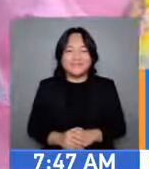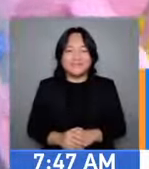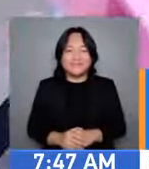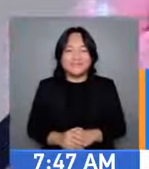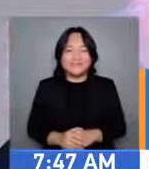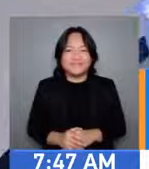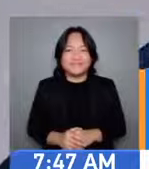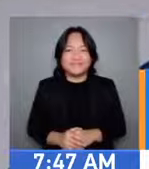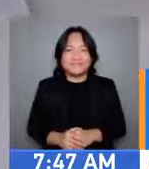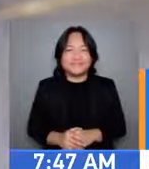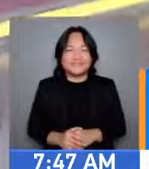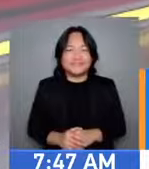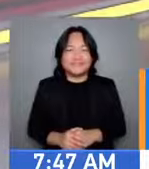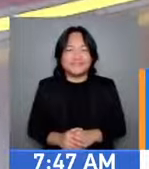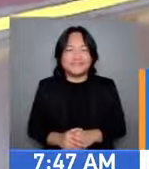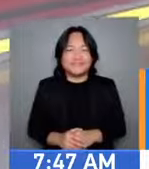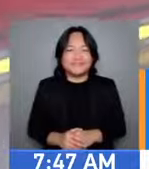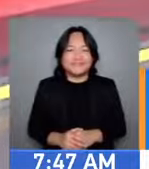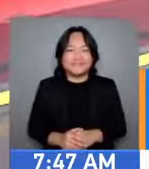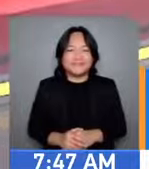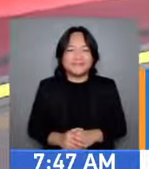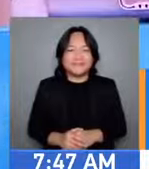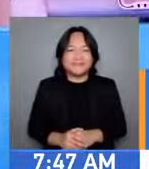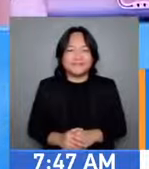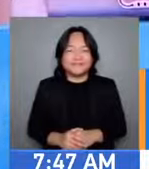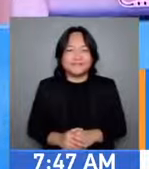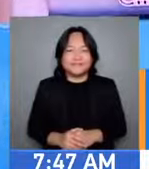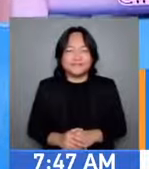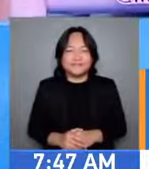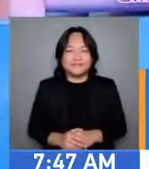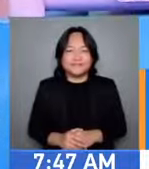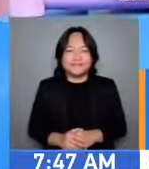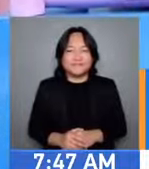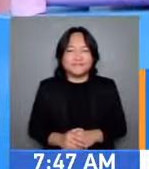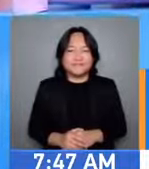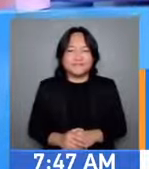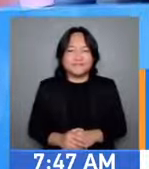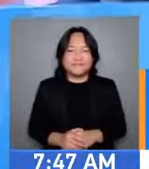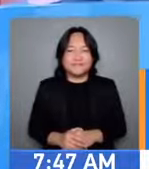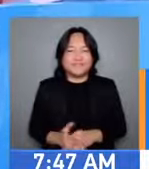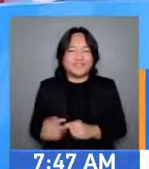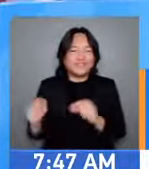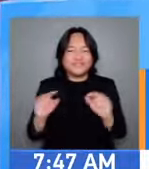Insan. Yeah, ay, nabubuhok. Nagulong talaga siya. Oo, man. Pwede ba uwi to? Oo, uwi ba yan?